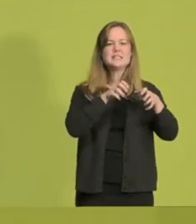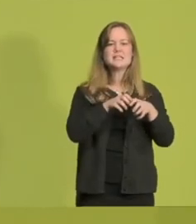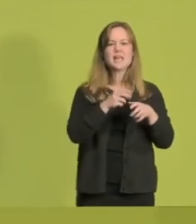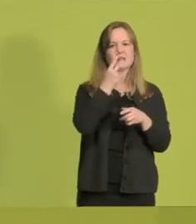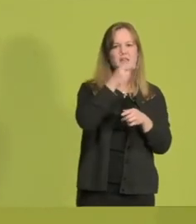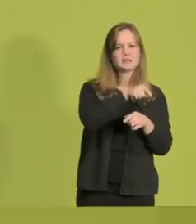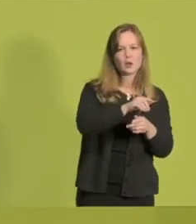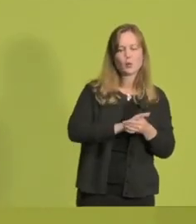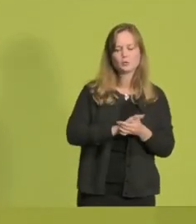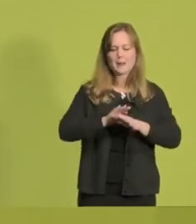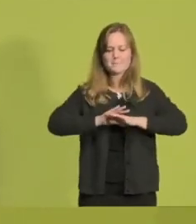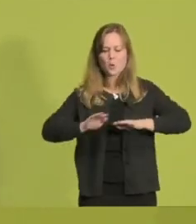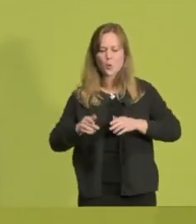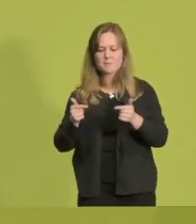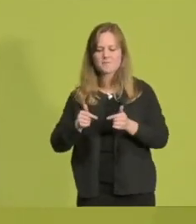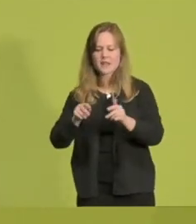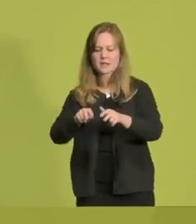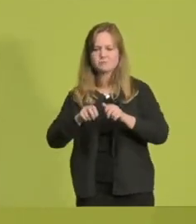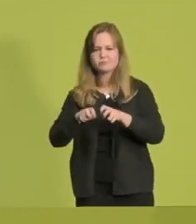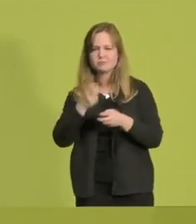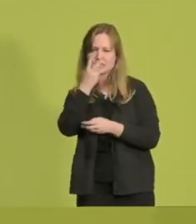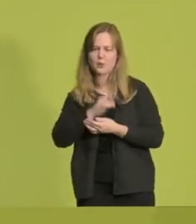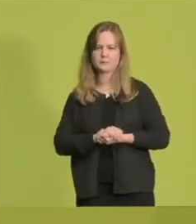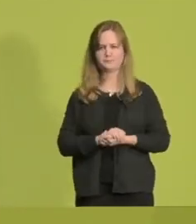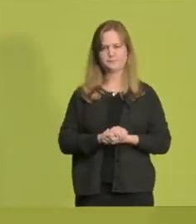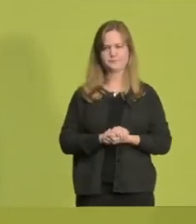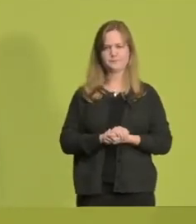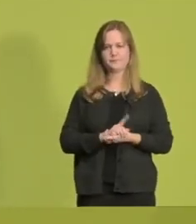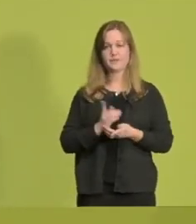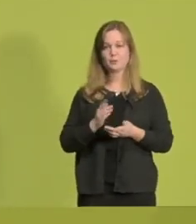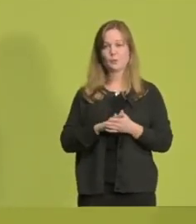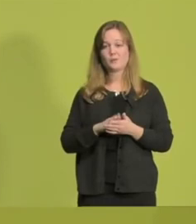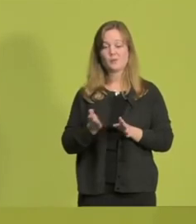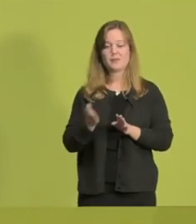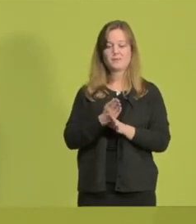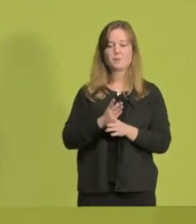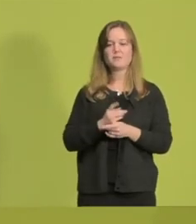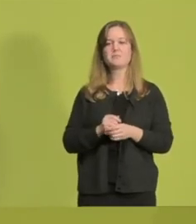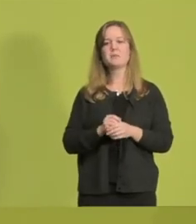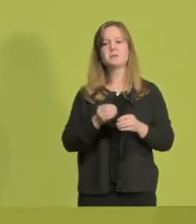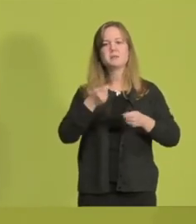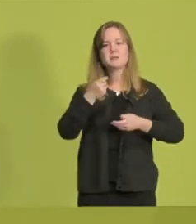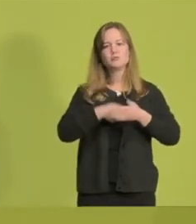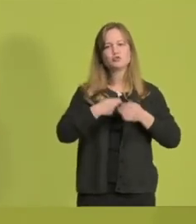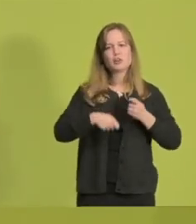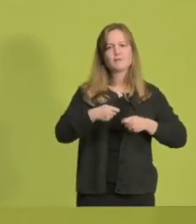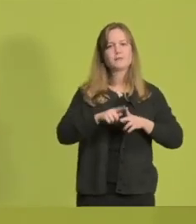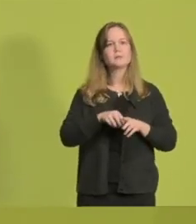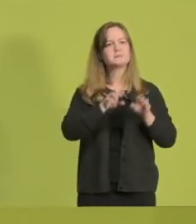dem Boden umgeht. All das entscheidet sich in dem Moment, wenn wir im Einkaufsregal zugreifen